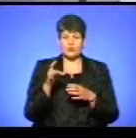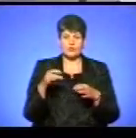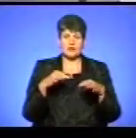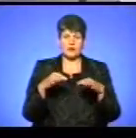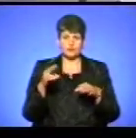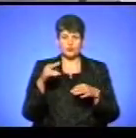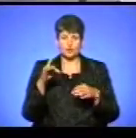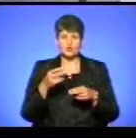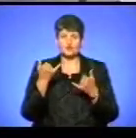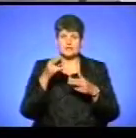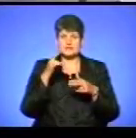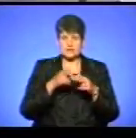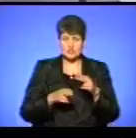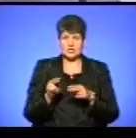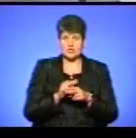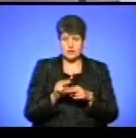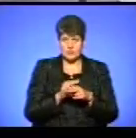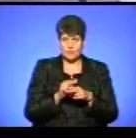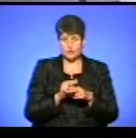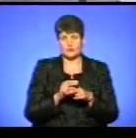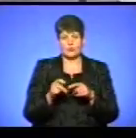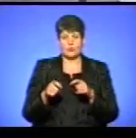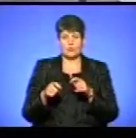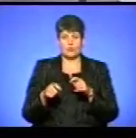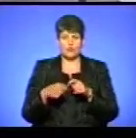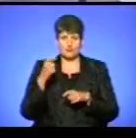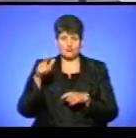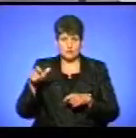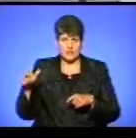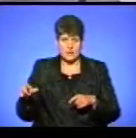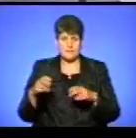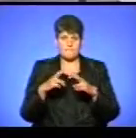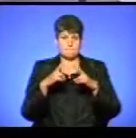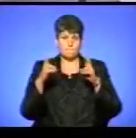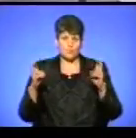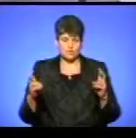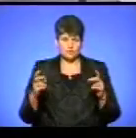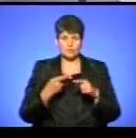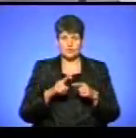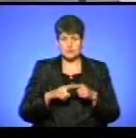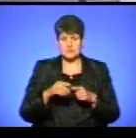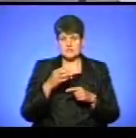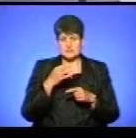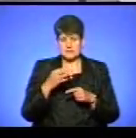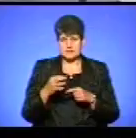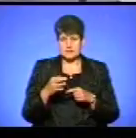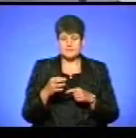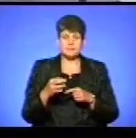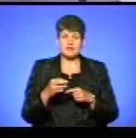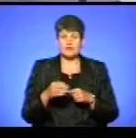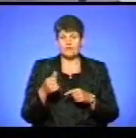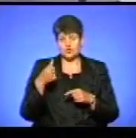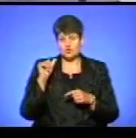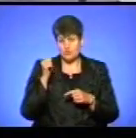сьогодні завершить ремонт пошкодженого правопорушниками мосту, повідомив Валерій Носик, начальник Лановецького автодору. Зазначу,